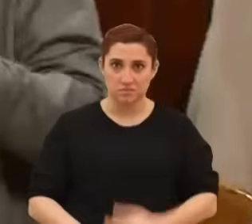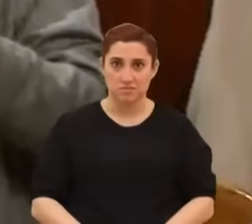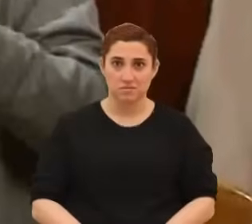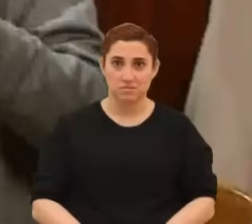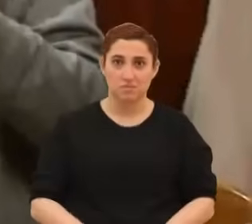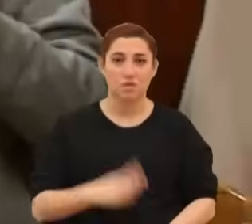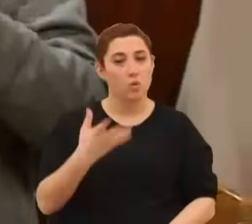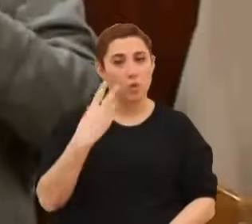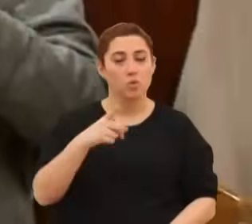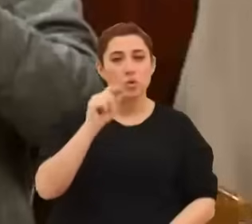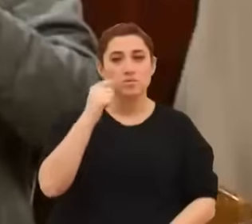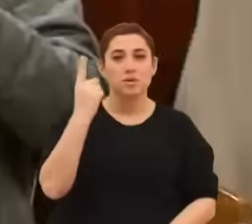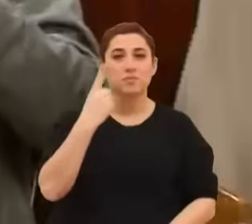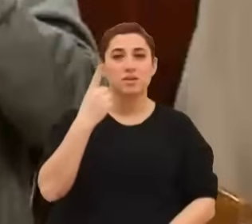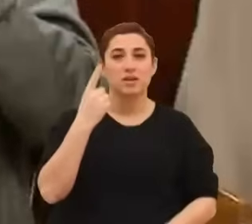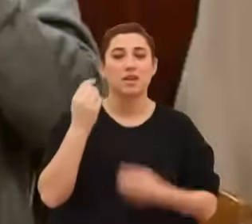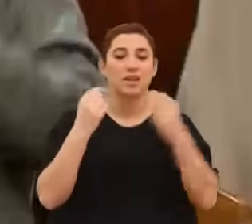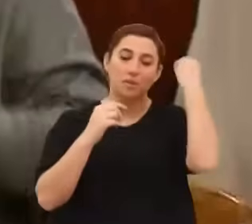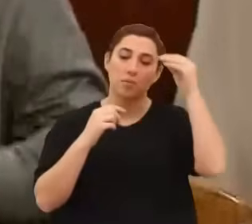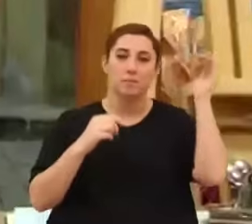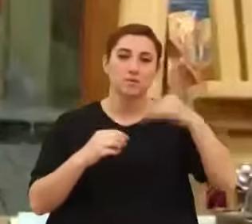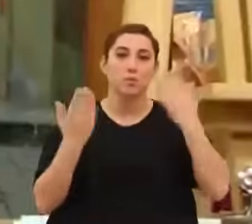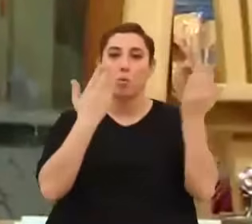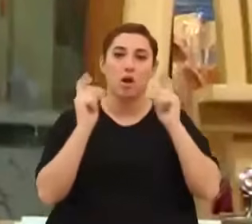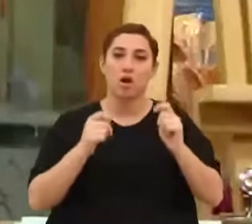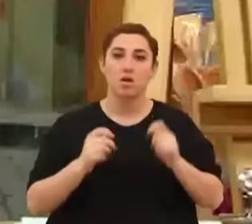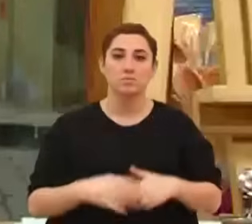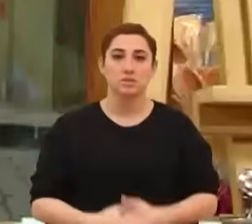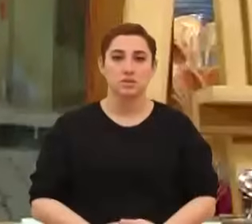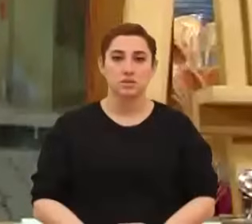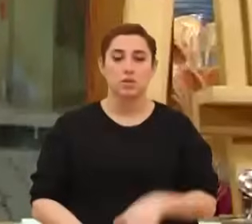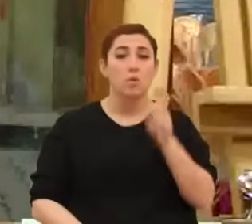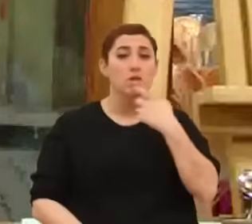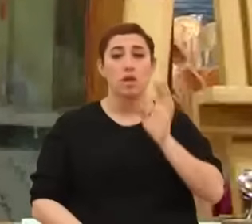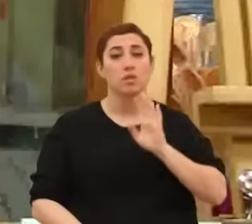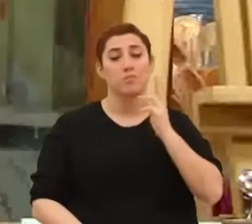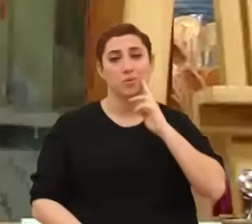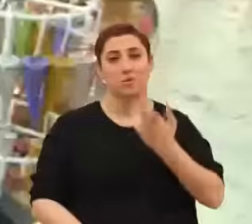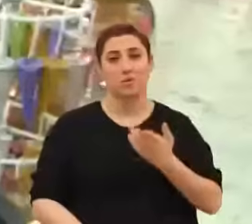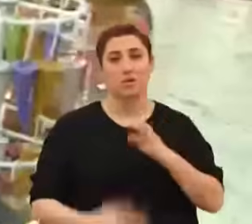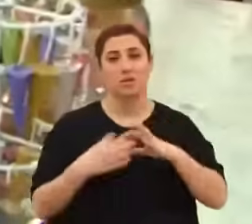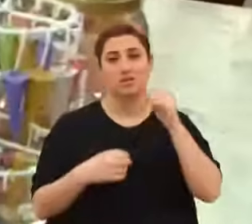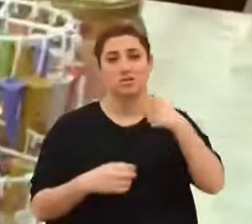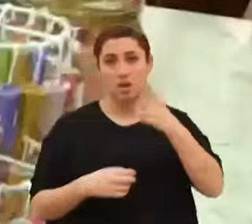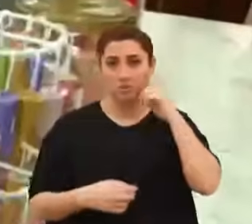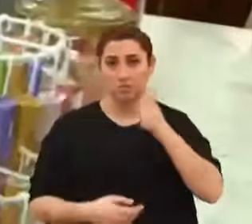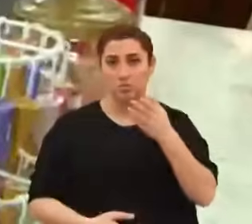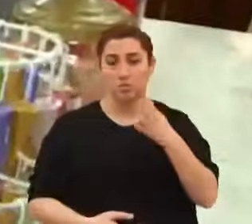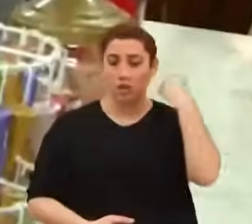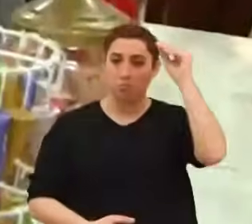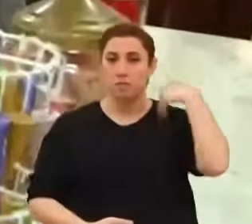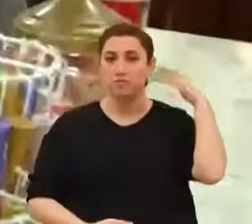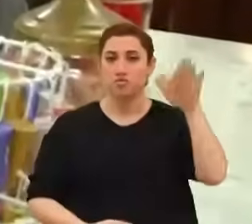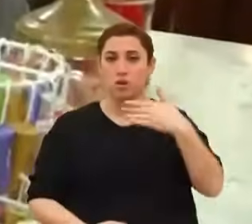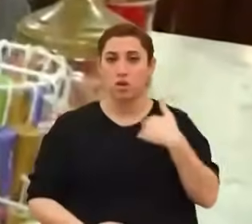Aa, oldu zuvar tane. İmam çağır, dua okusun ona. Öyle deme ya, günah. İnsan mı bu ki imam